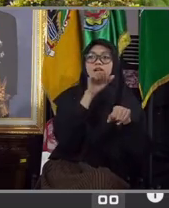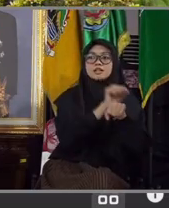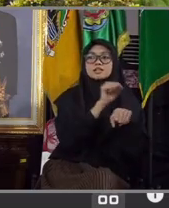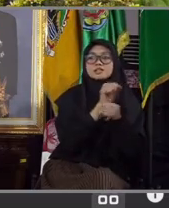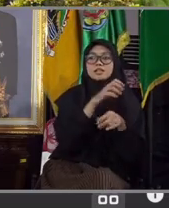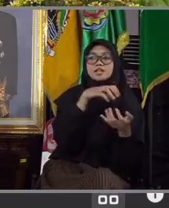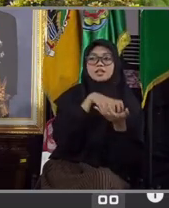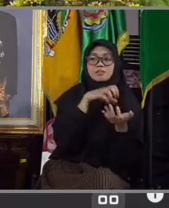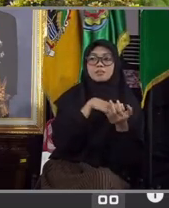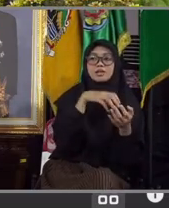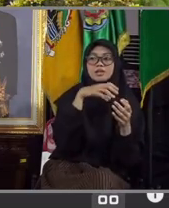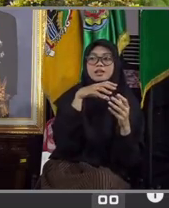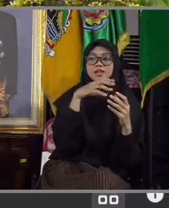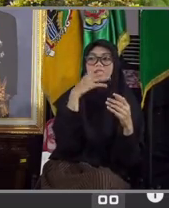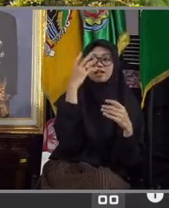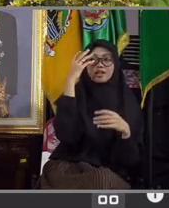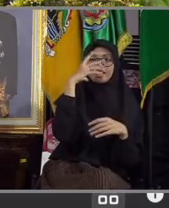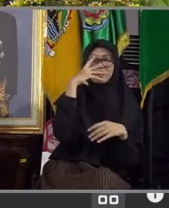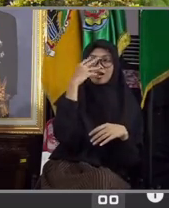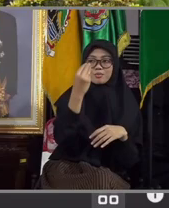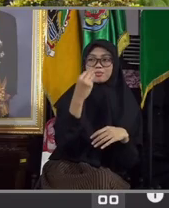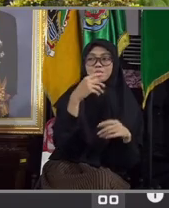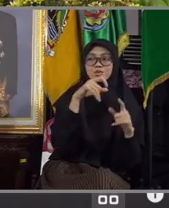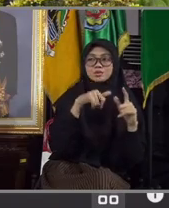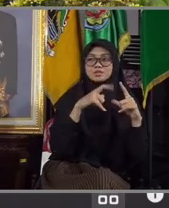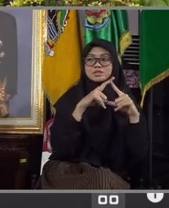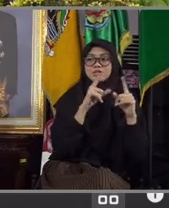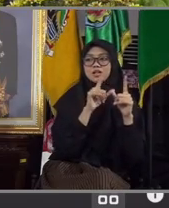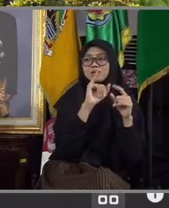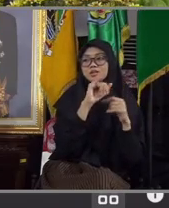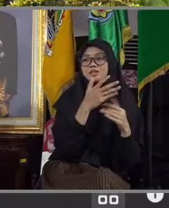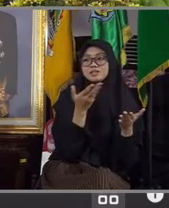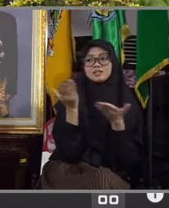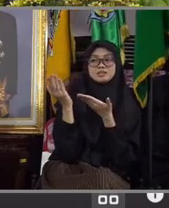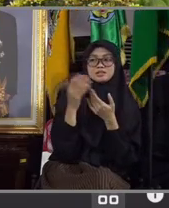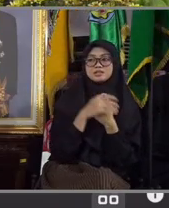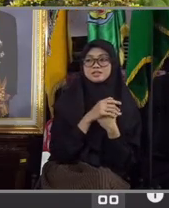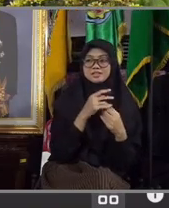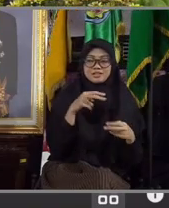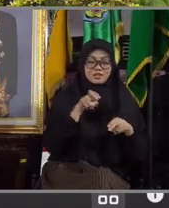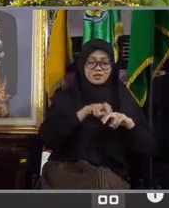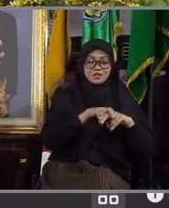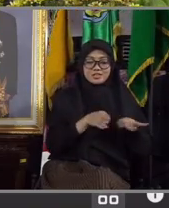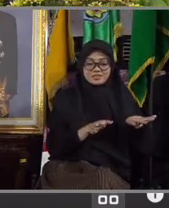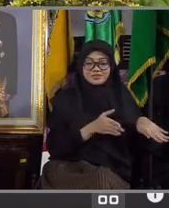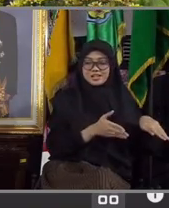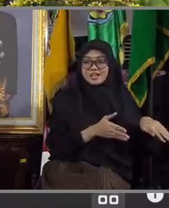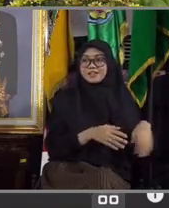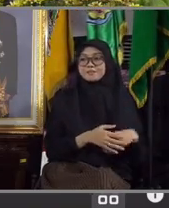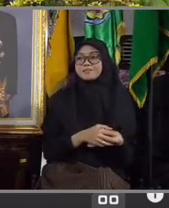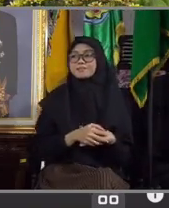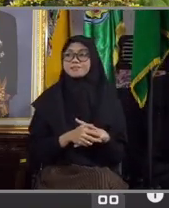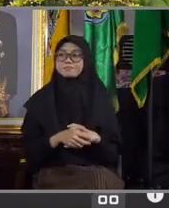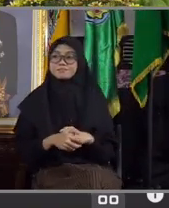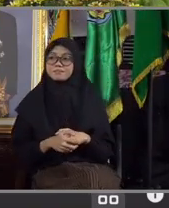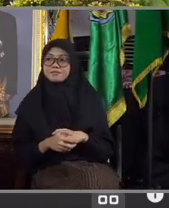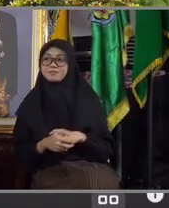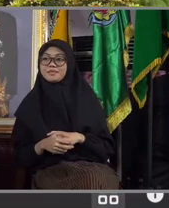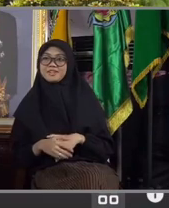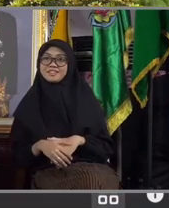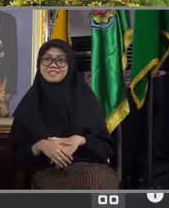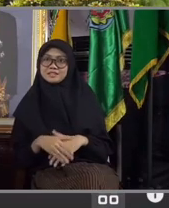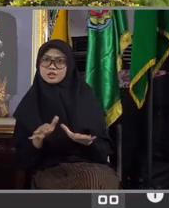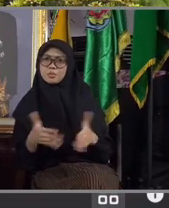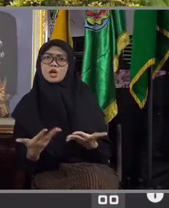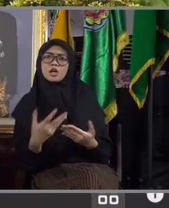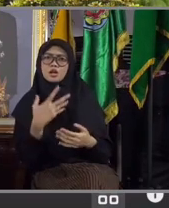duwe? Di sebelah saya. Oh ya, kan jawab kuwi. Oh, malah jawab sampean kleru. Pinten, Mas? Nggih, sugeng siang, Pak